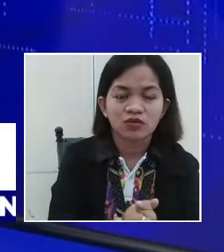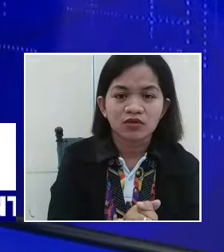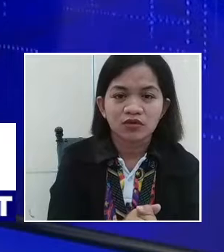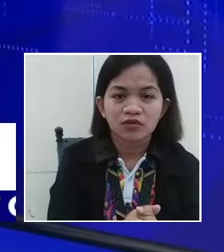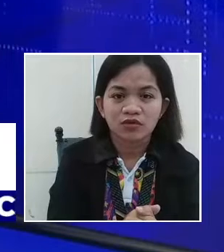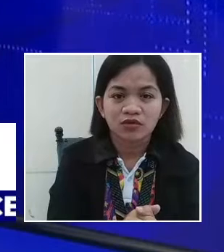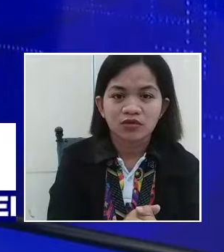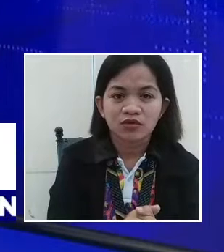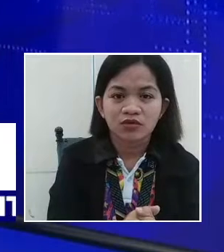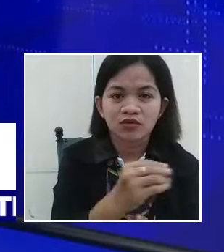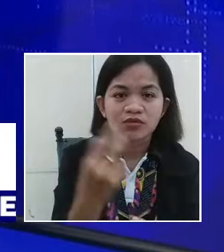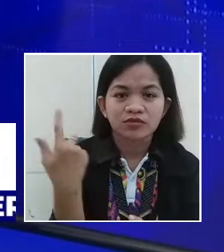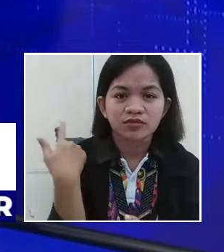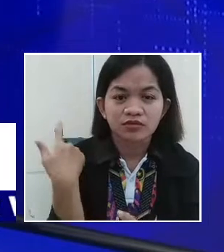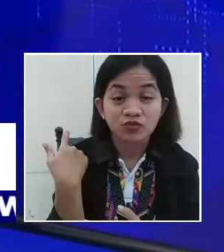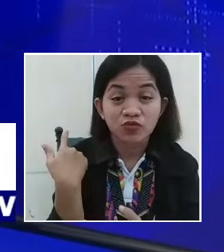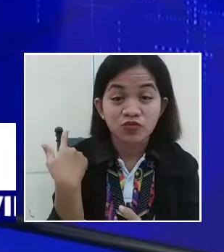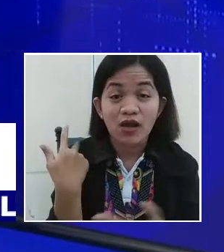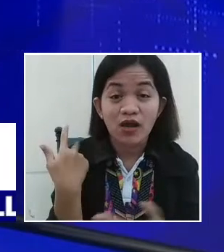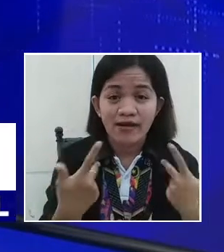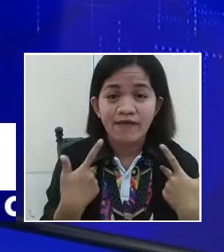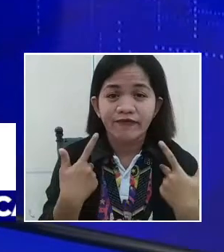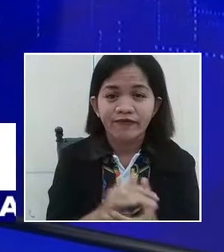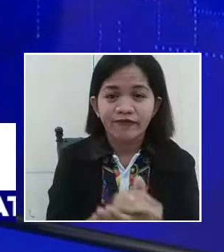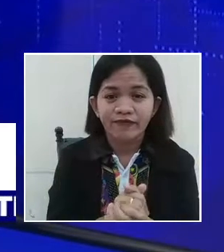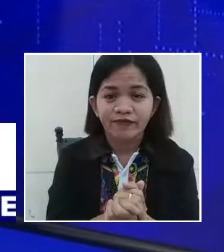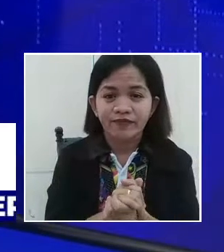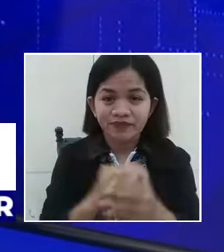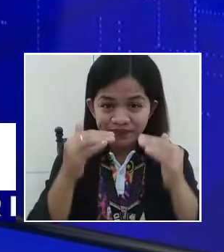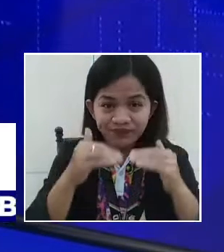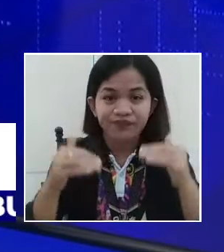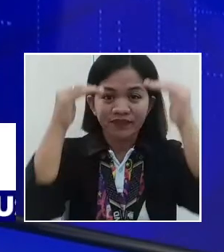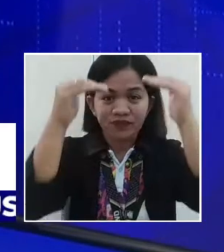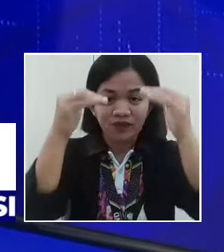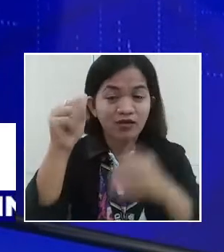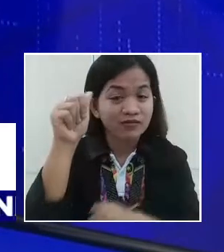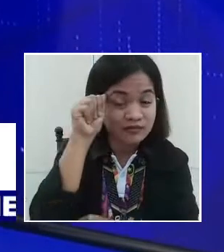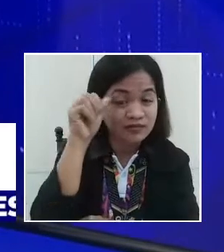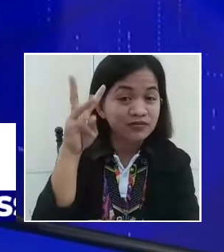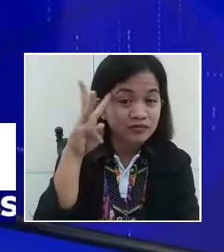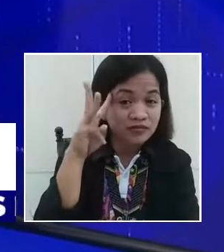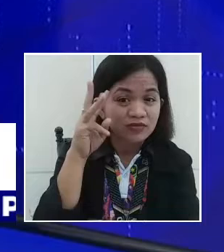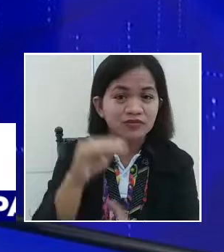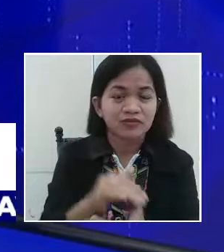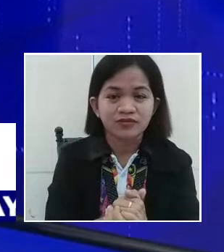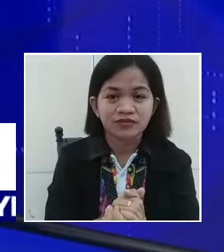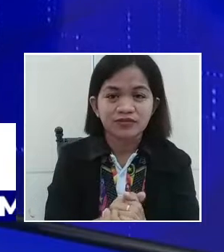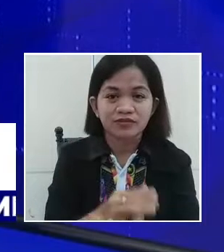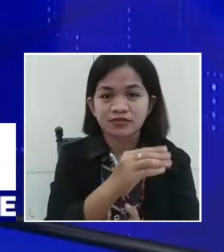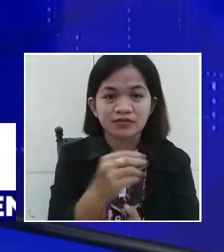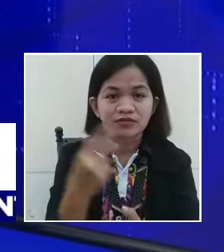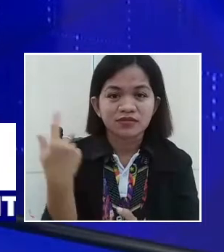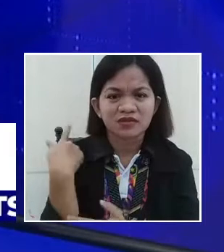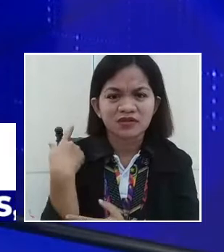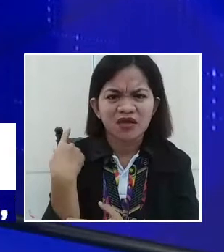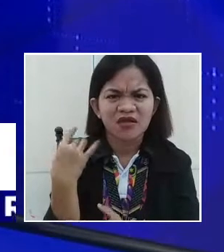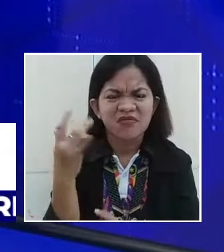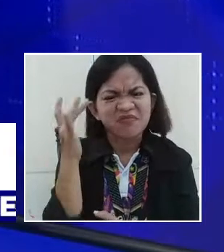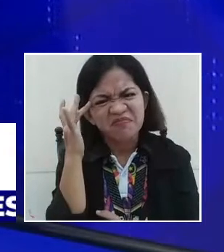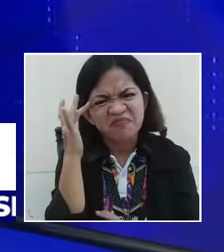magkakaroon ng aangat yung kamalayan or sensitivity ng